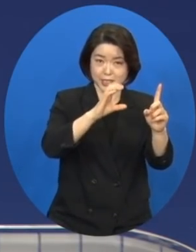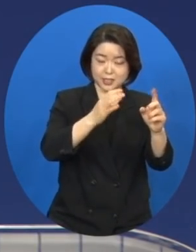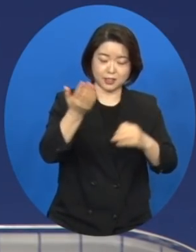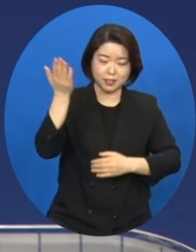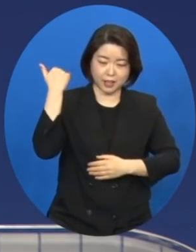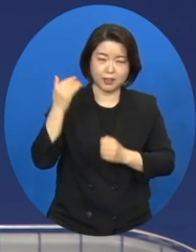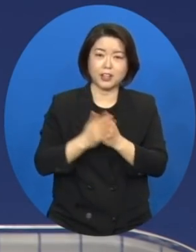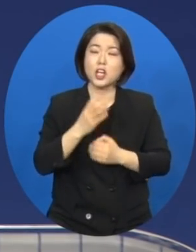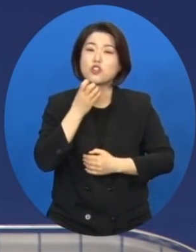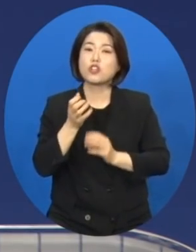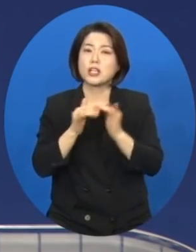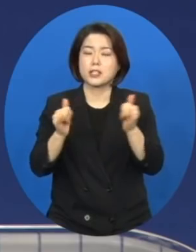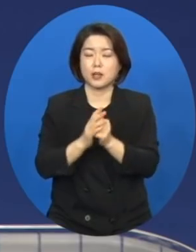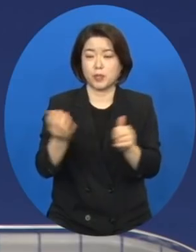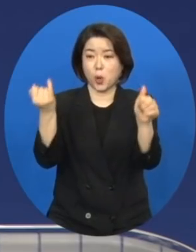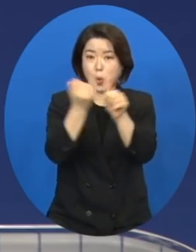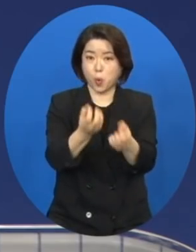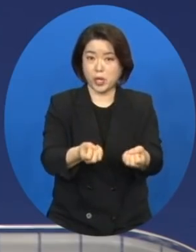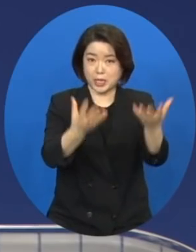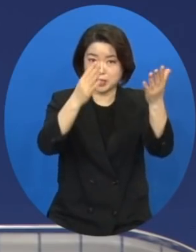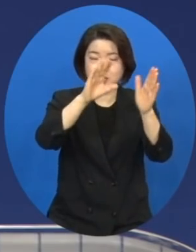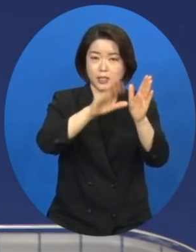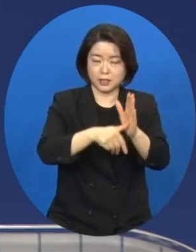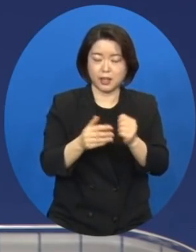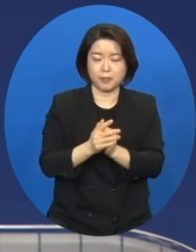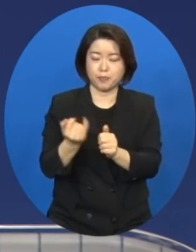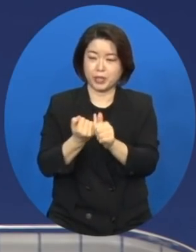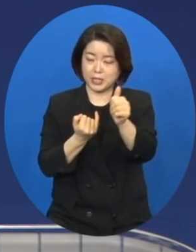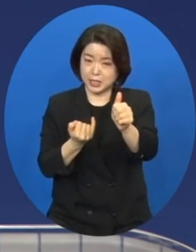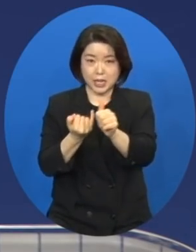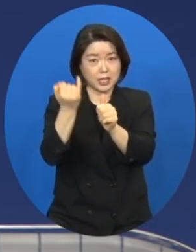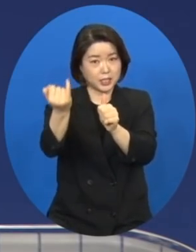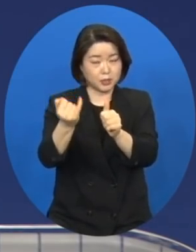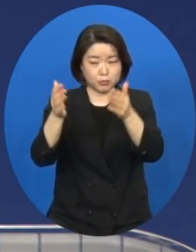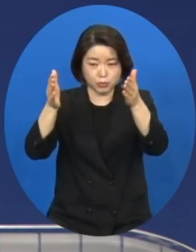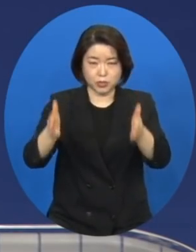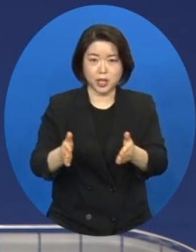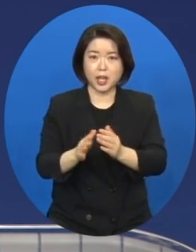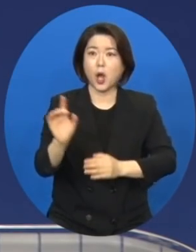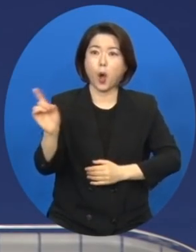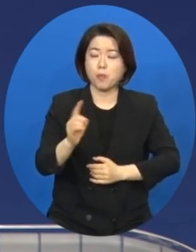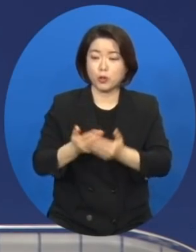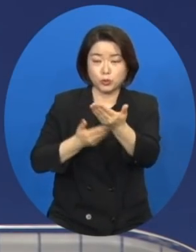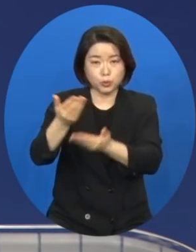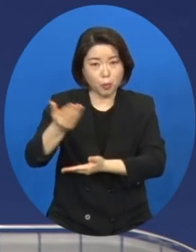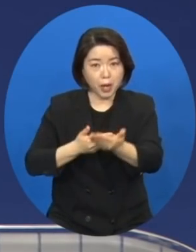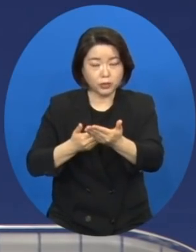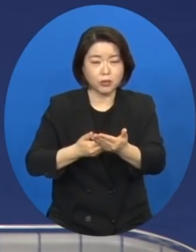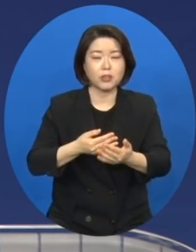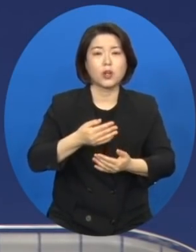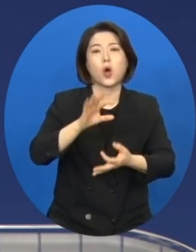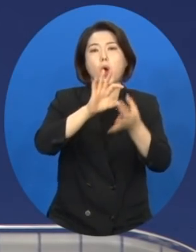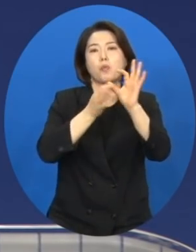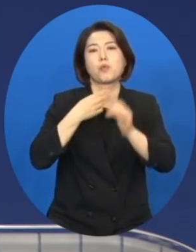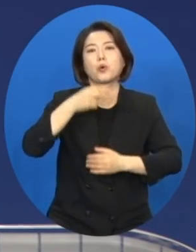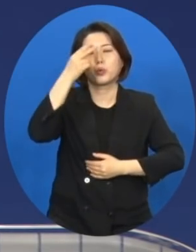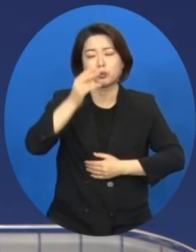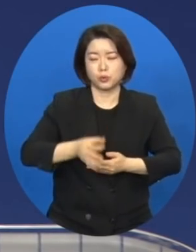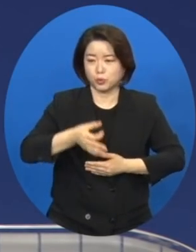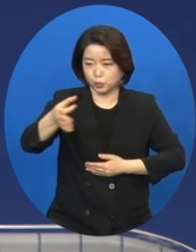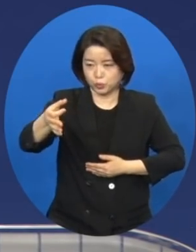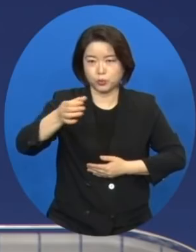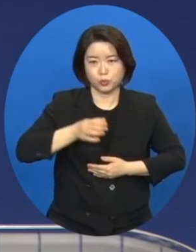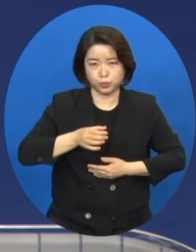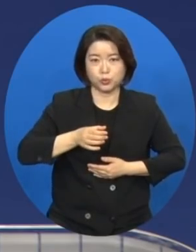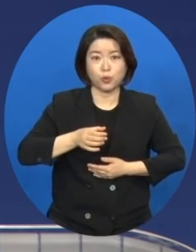그 당시에 유대인들이 혼인식을 할 때, 혼약을 할 때 신랑과 신부 사이에 뭘 주고받냐면 포도주를 주고받습니다. 신랑이